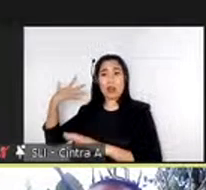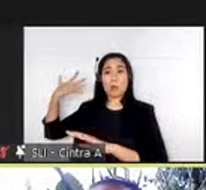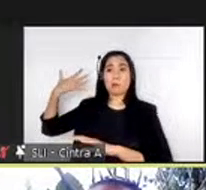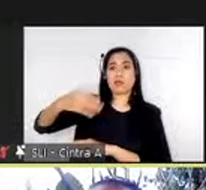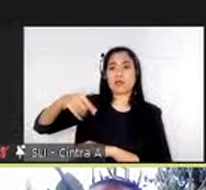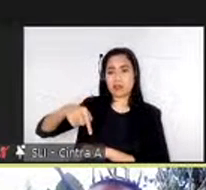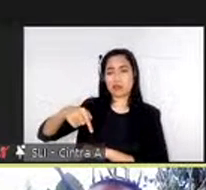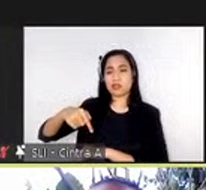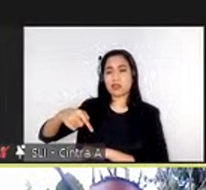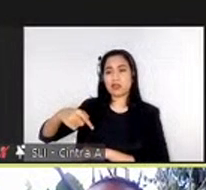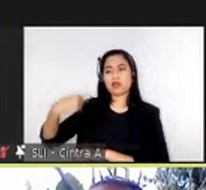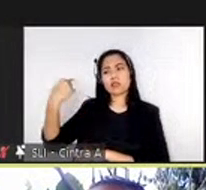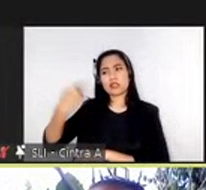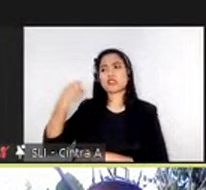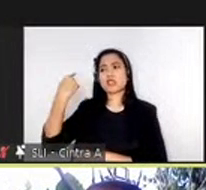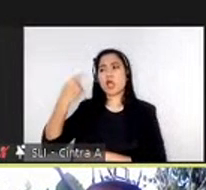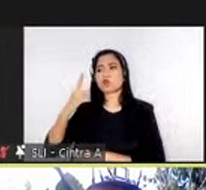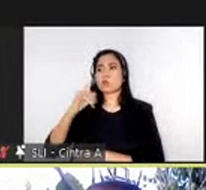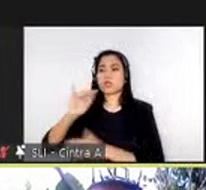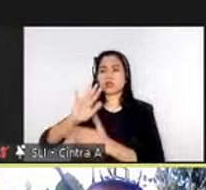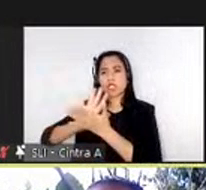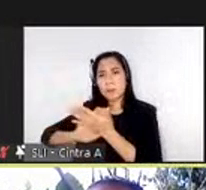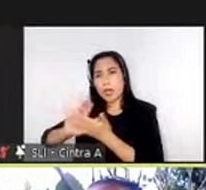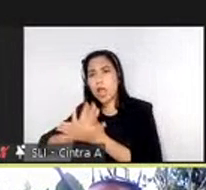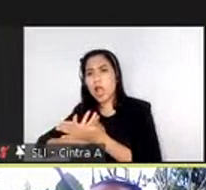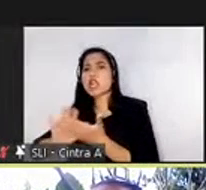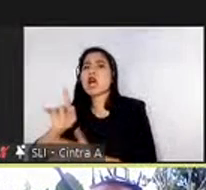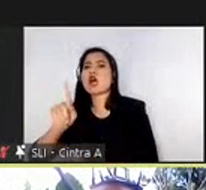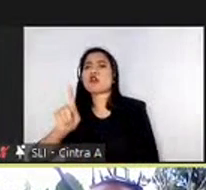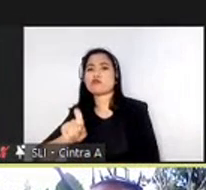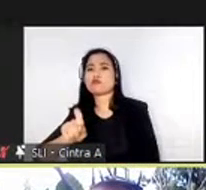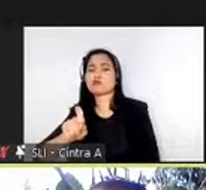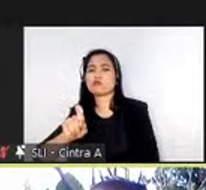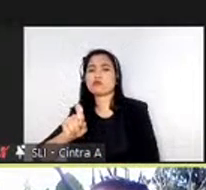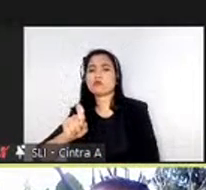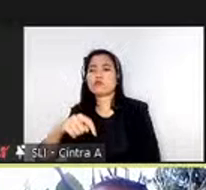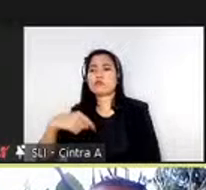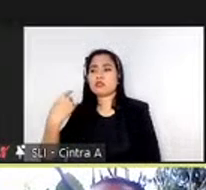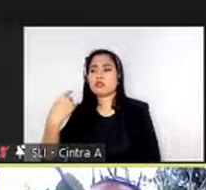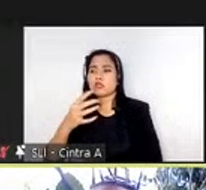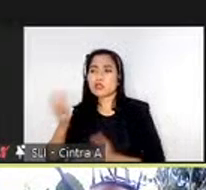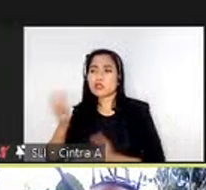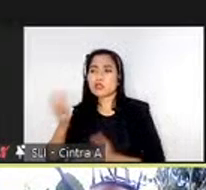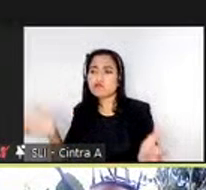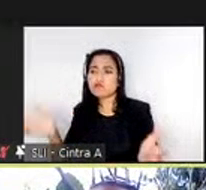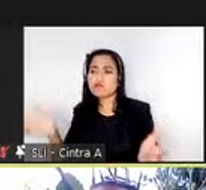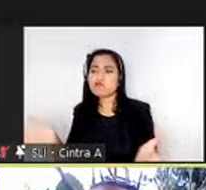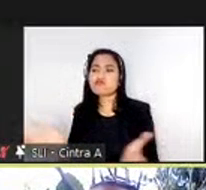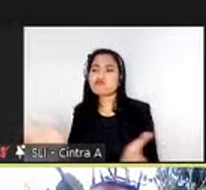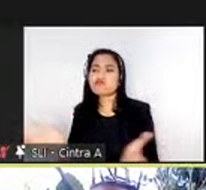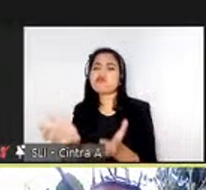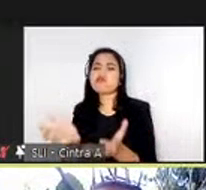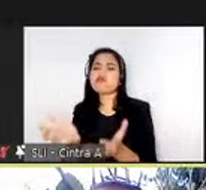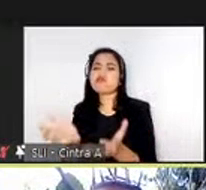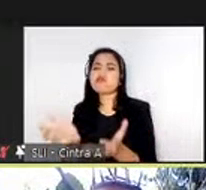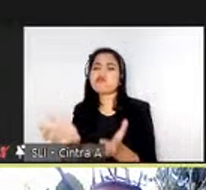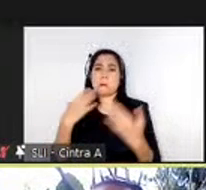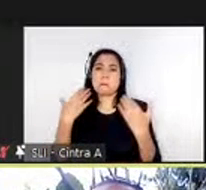eh transparansi apa yang kita dorong tentang Human Rights du diligence